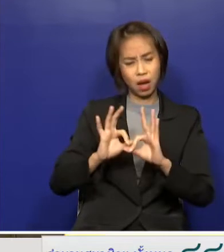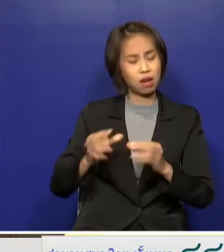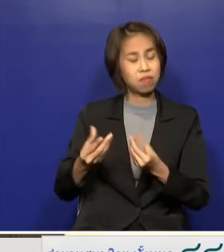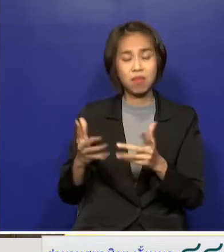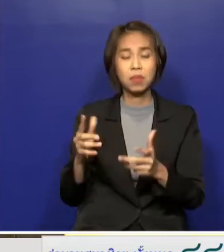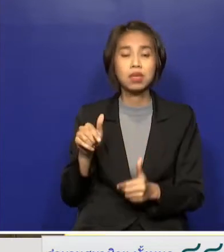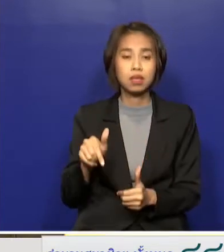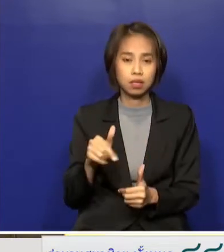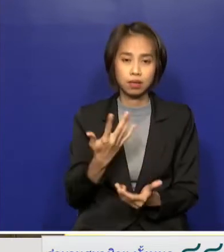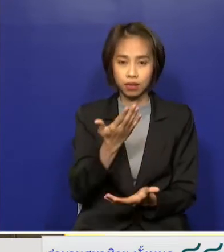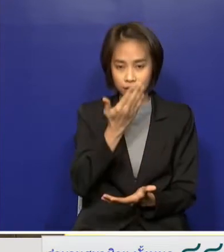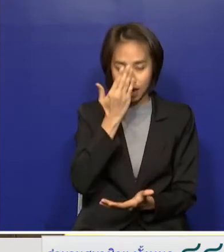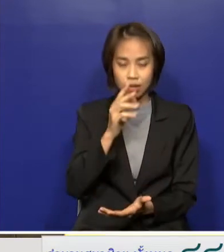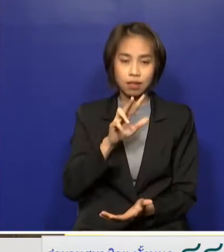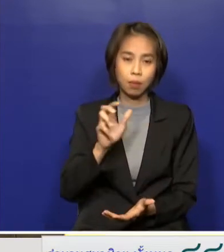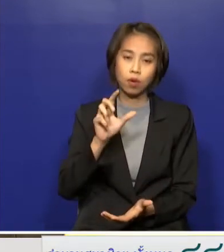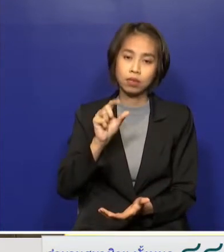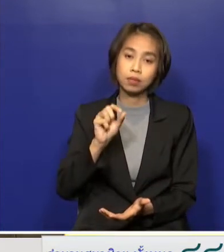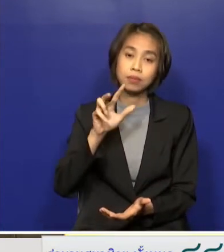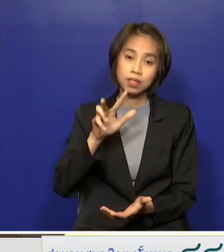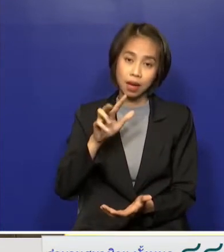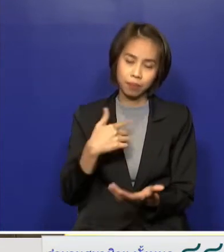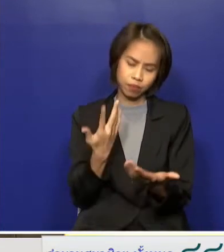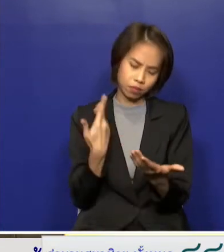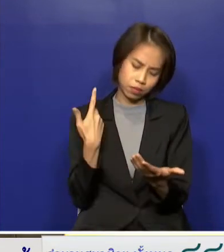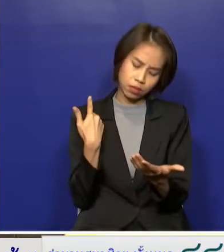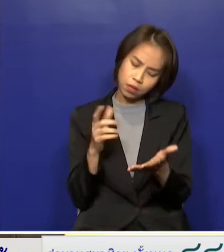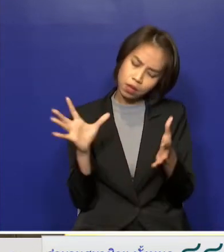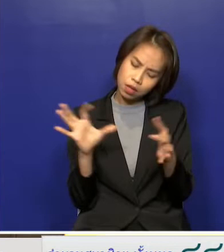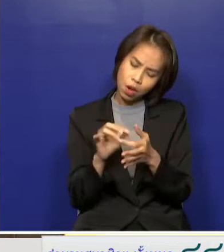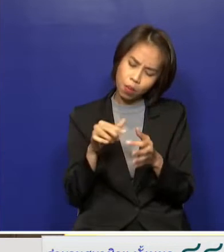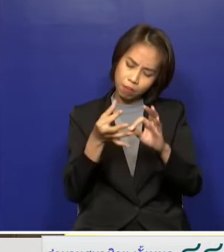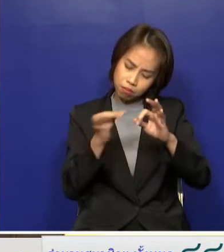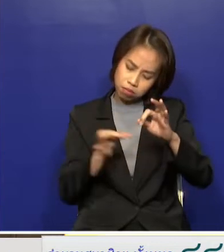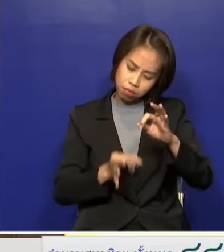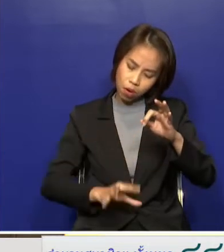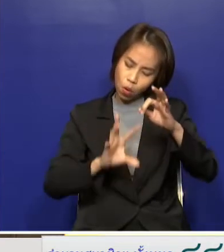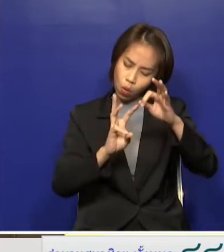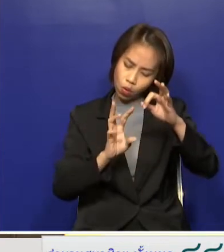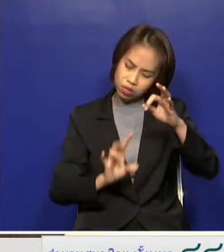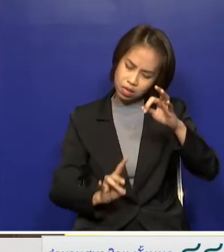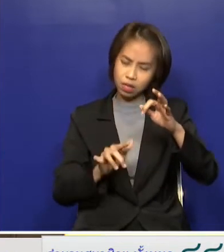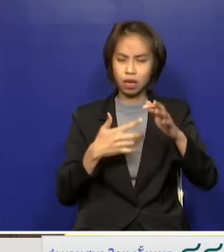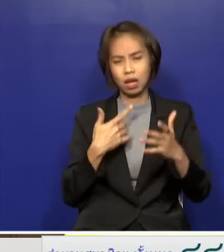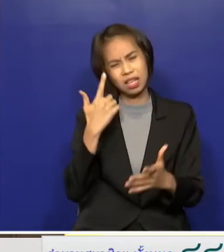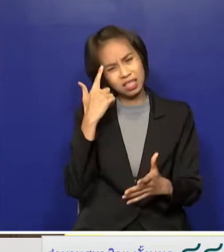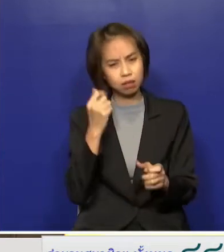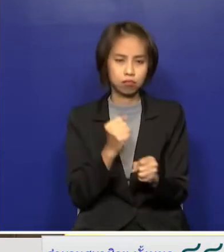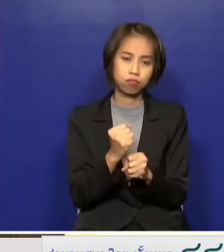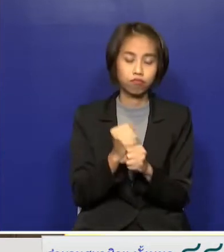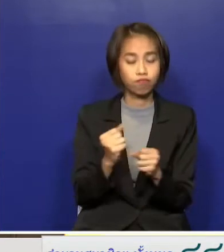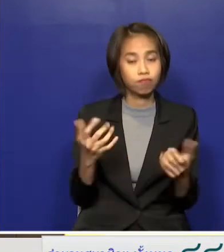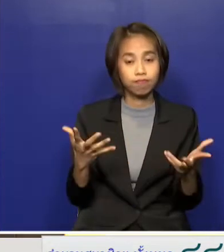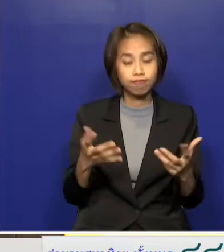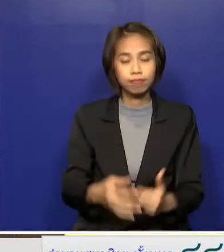323นะครับท่านก็เขียนไว้6 7บรรทัดเท่านั้นเองแล้วท่านก็คล้ายกับไม่จะไม่ทำอะไรเลยนะ